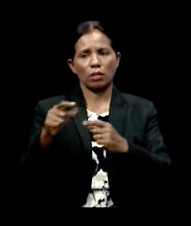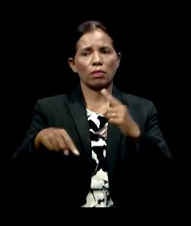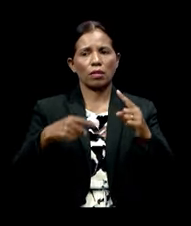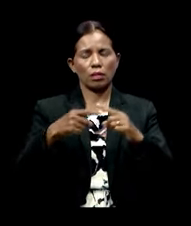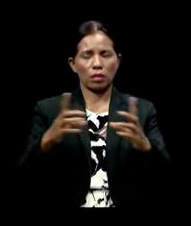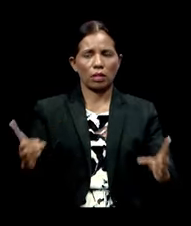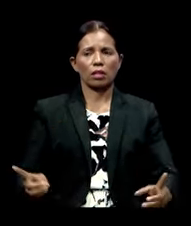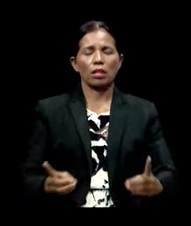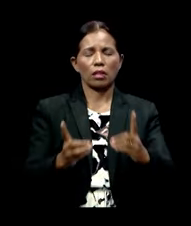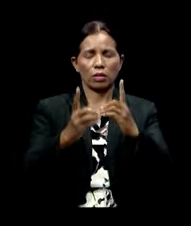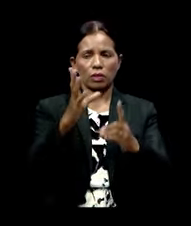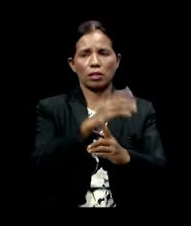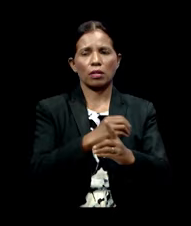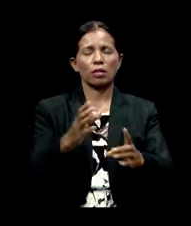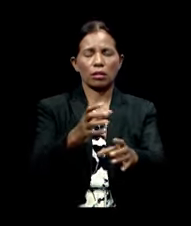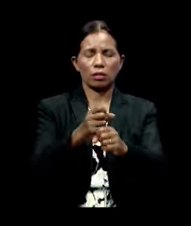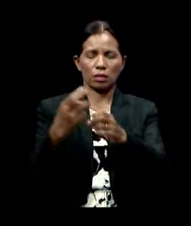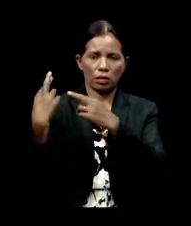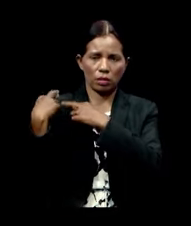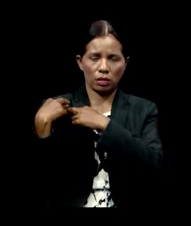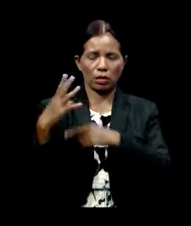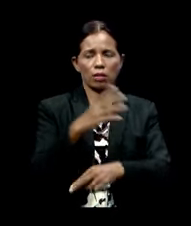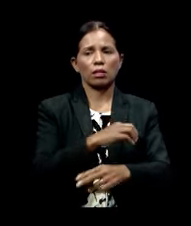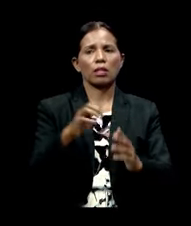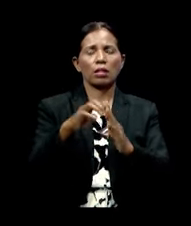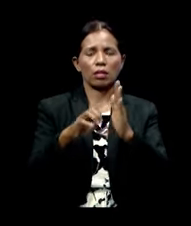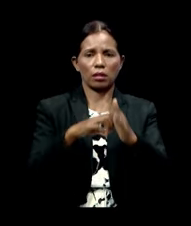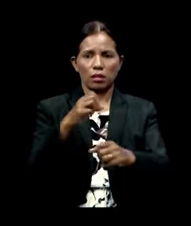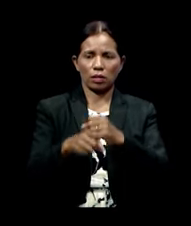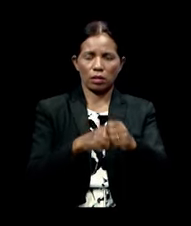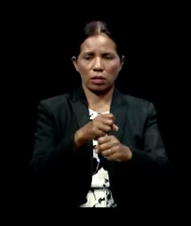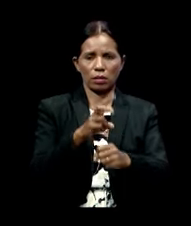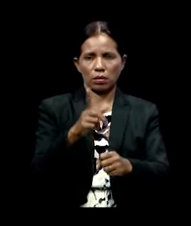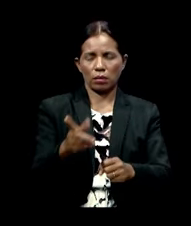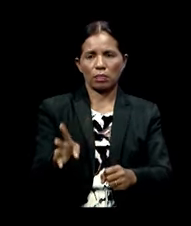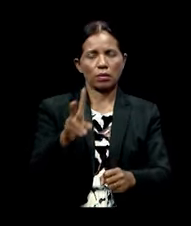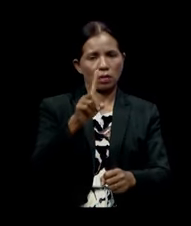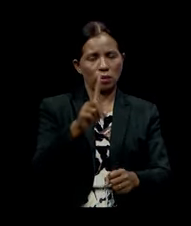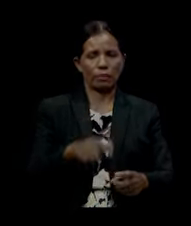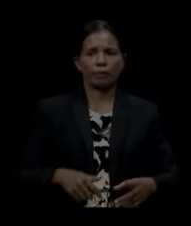enfrenta ofensida desde simu poder ia golpe estado tinen rihun rua runu resinida.